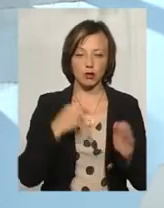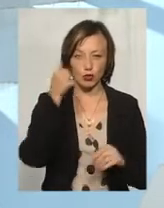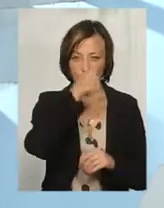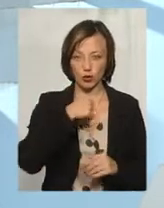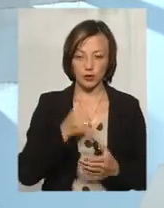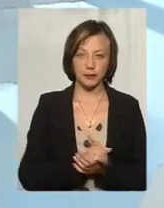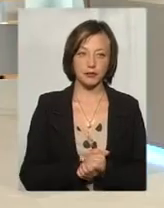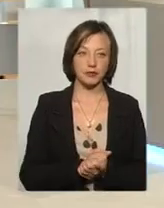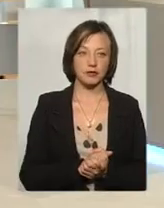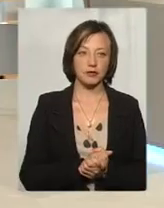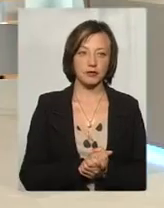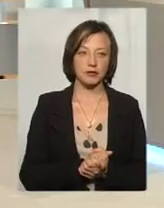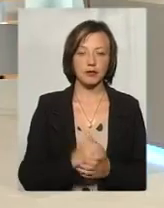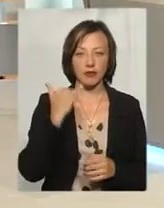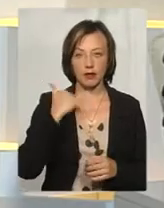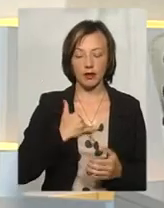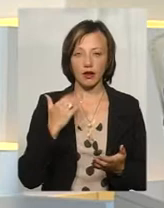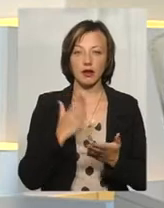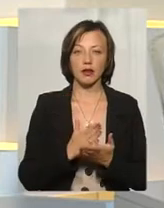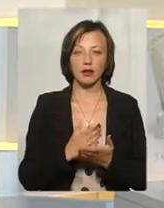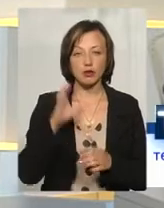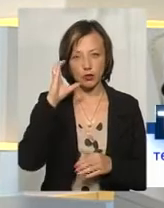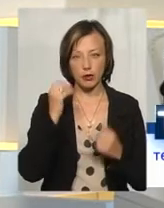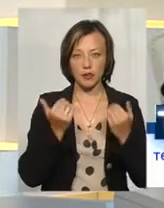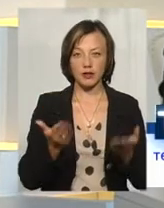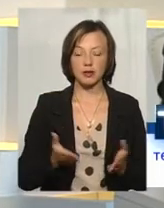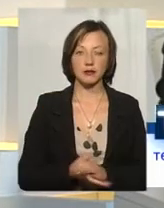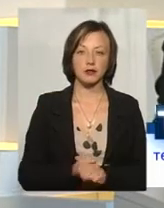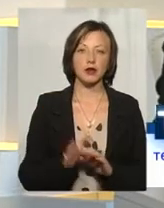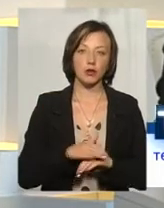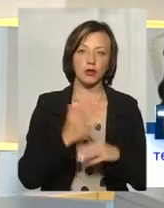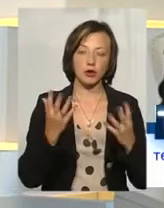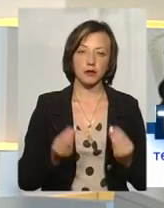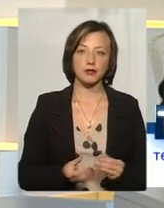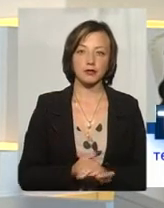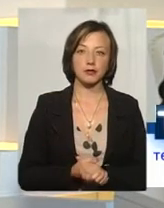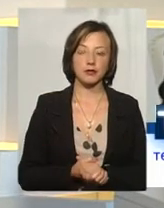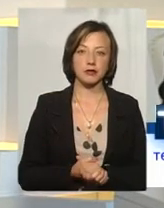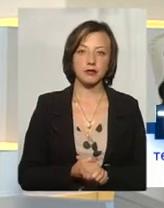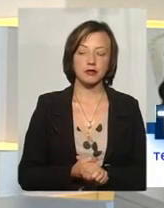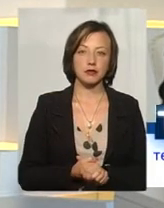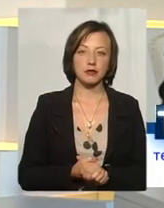році. Дякую, пане Олег. У нас є телефонний дзвінок. Слухач на лінії. Доброго дня.